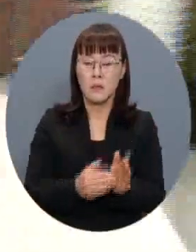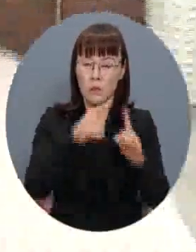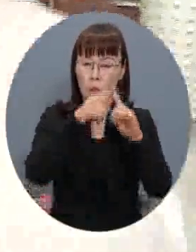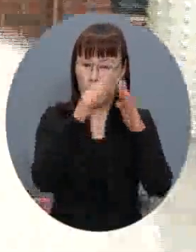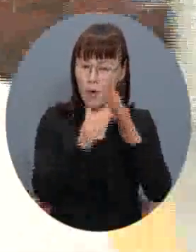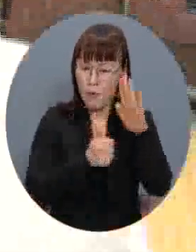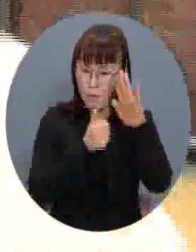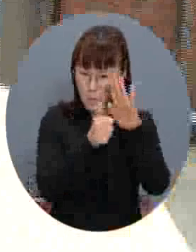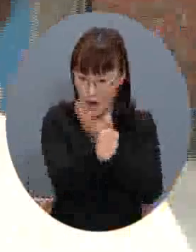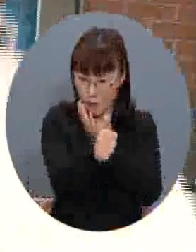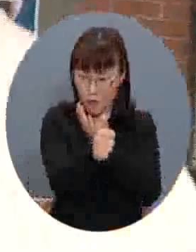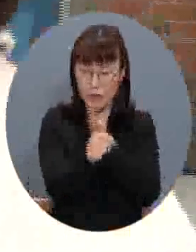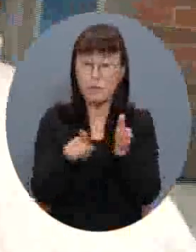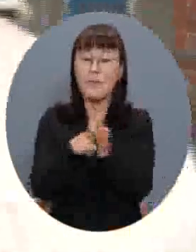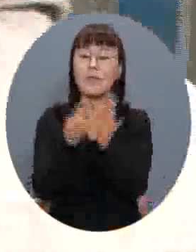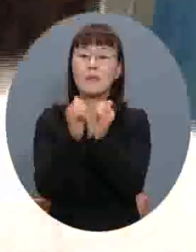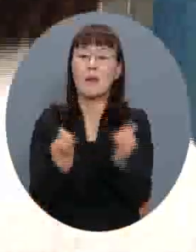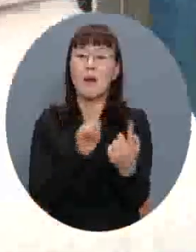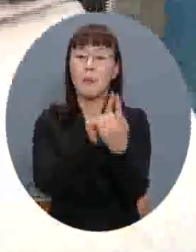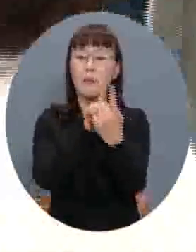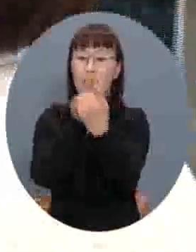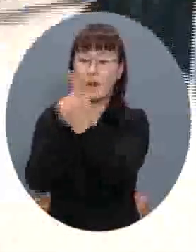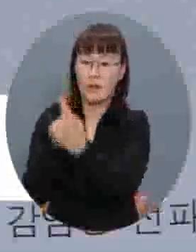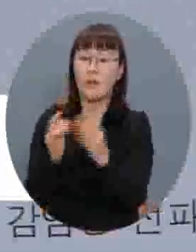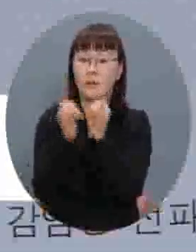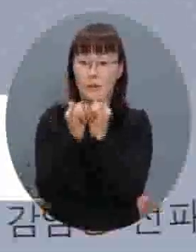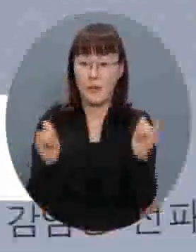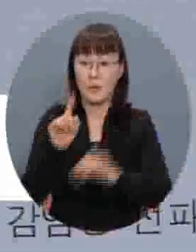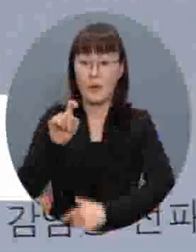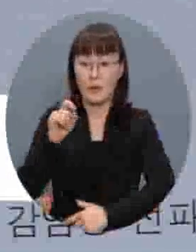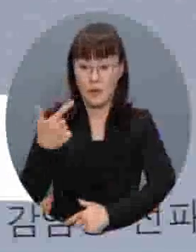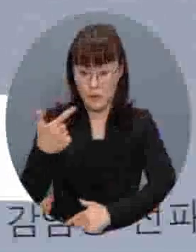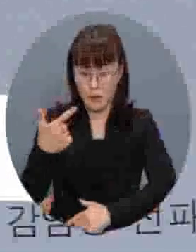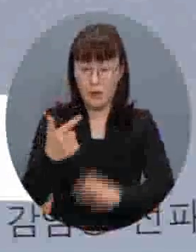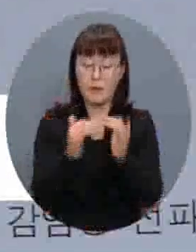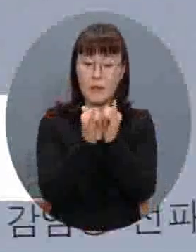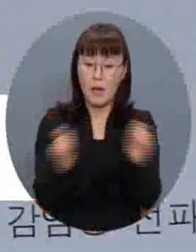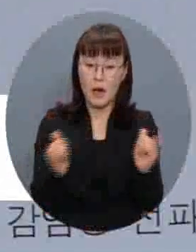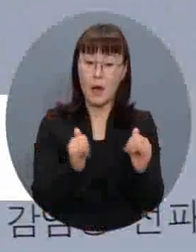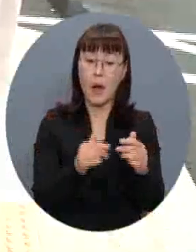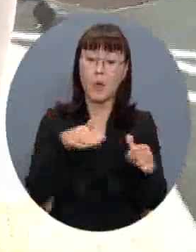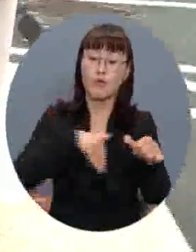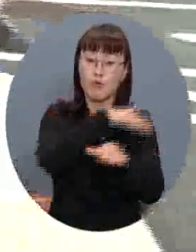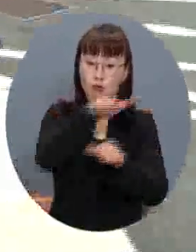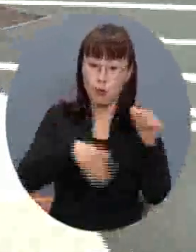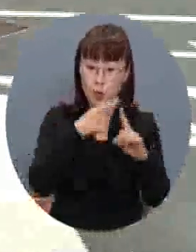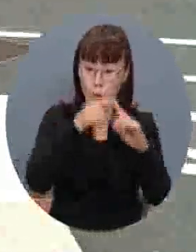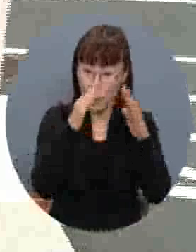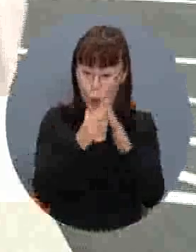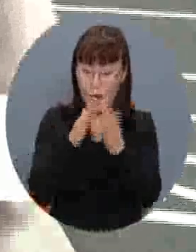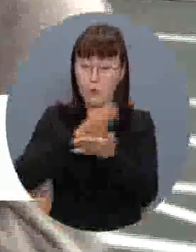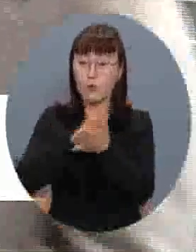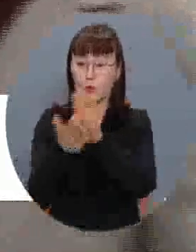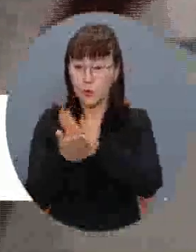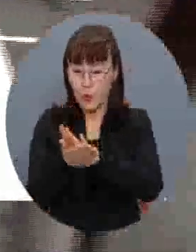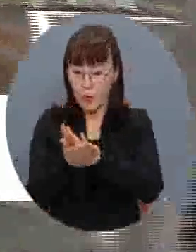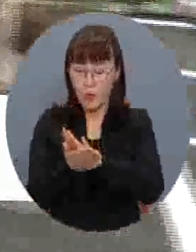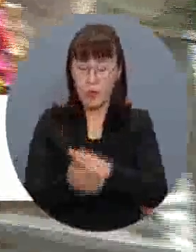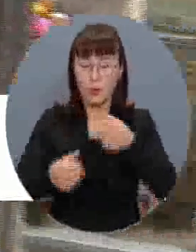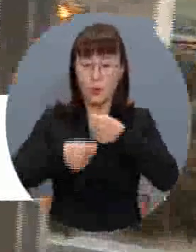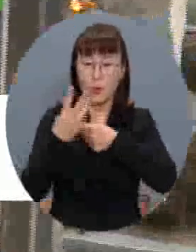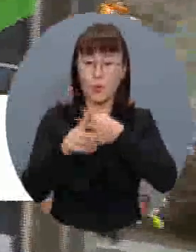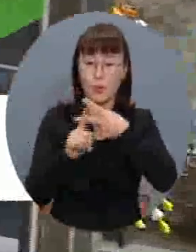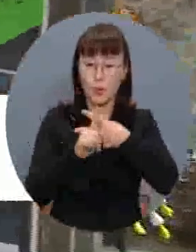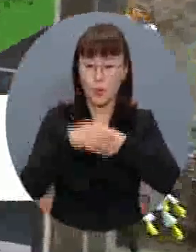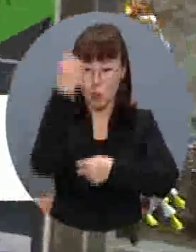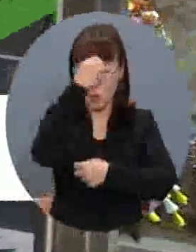교회를 방문했거나 교회 신도와 접촉한 사람들인데, 이 중에는 인근 교회 교인을 비롯해 유치원생,